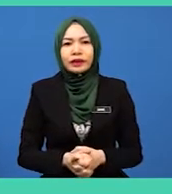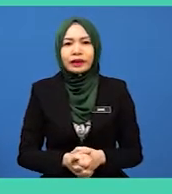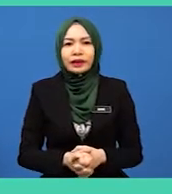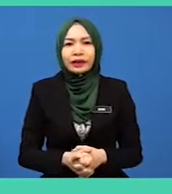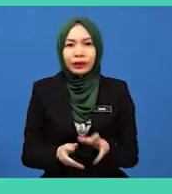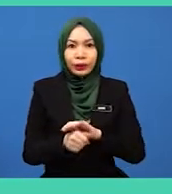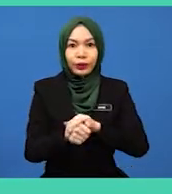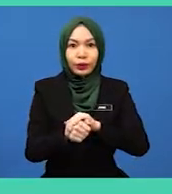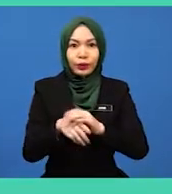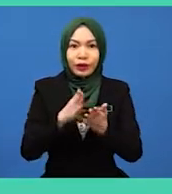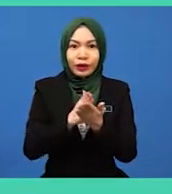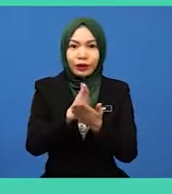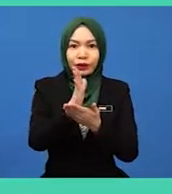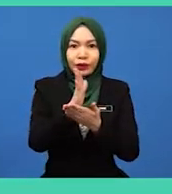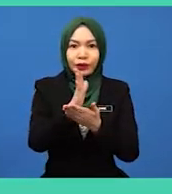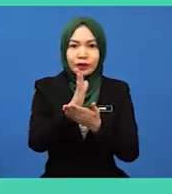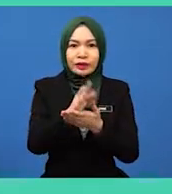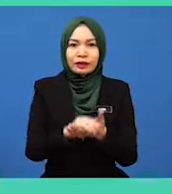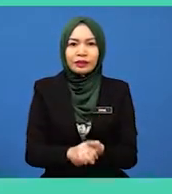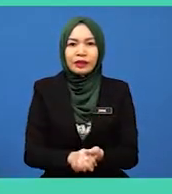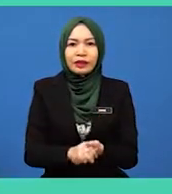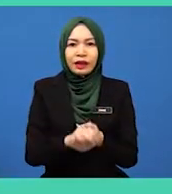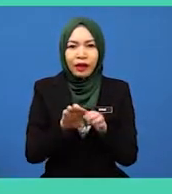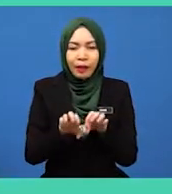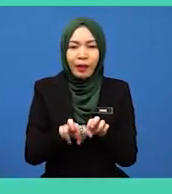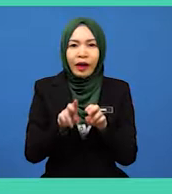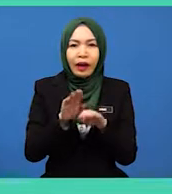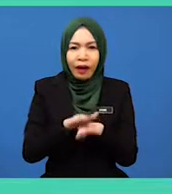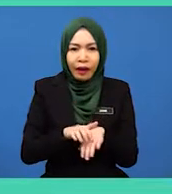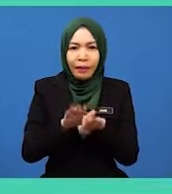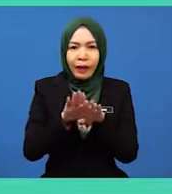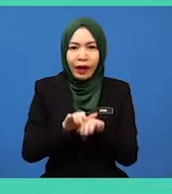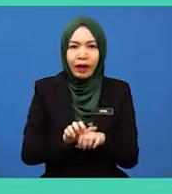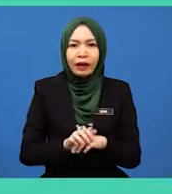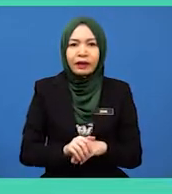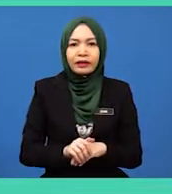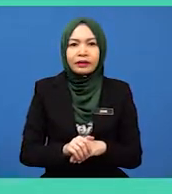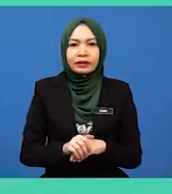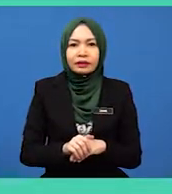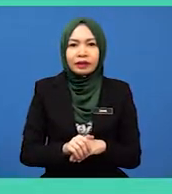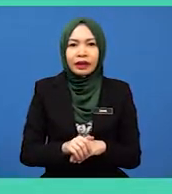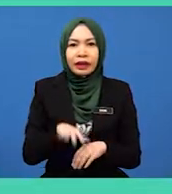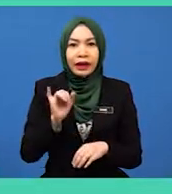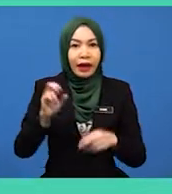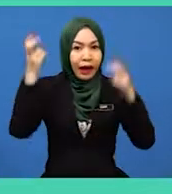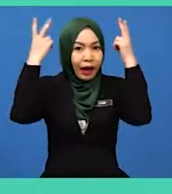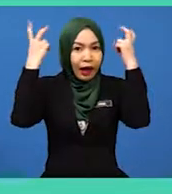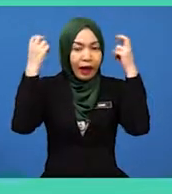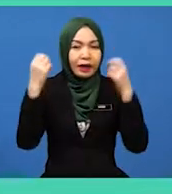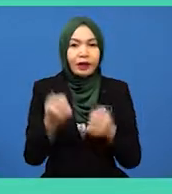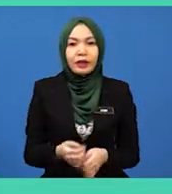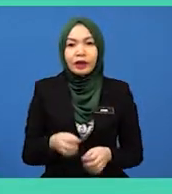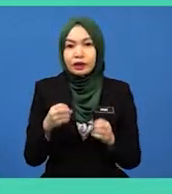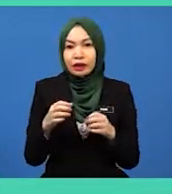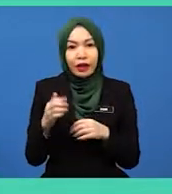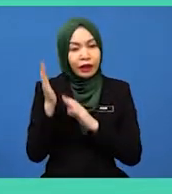Kura-kura terus merangkak perlahan-lahan meninggalkan Arnab yang sedang tidur lena